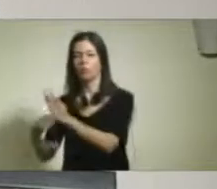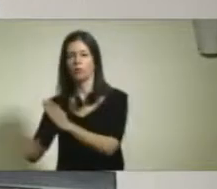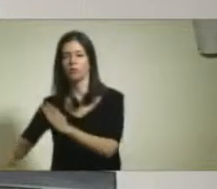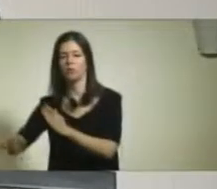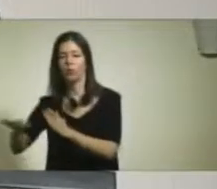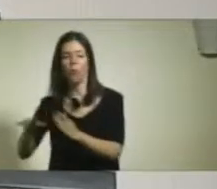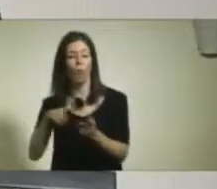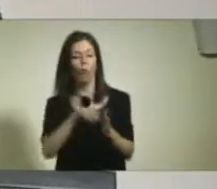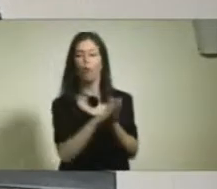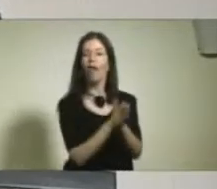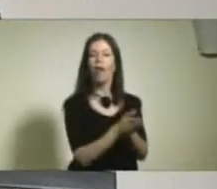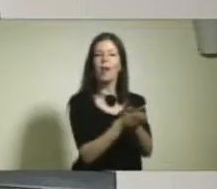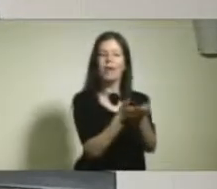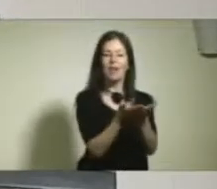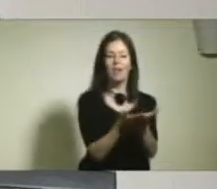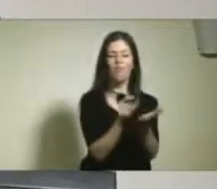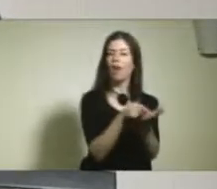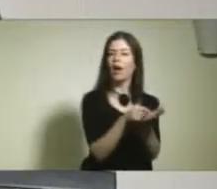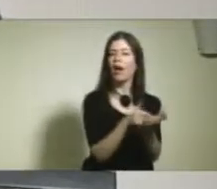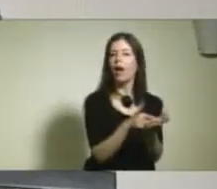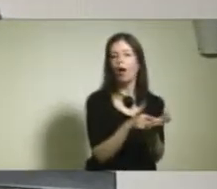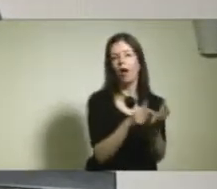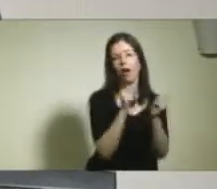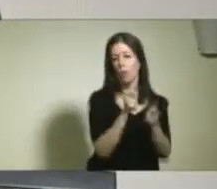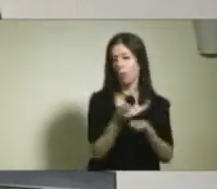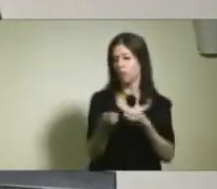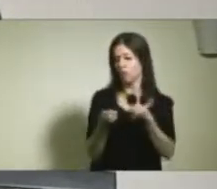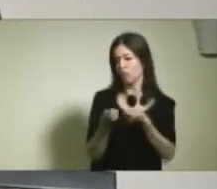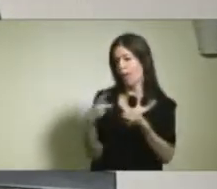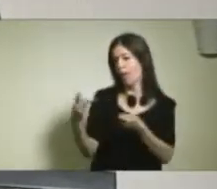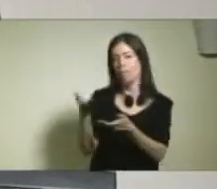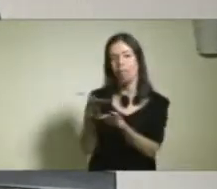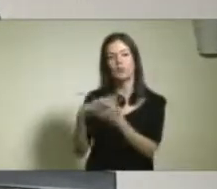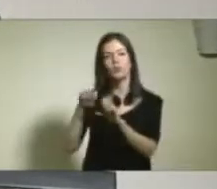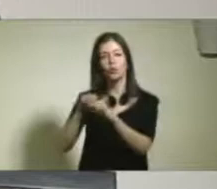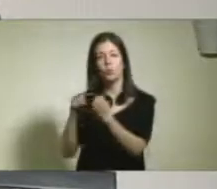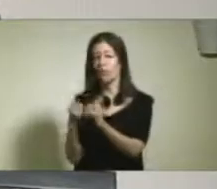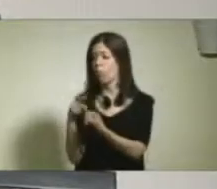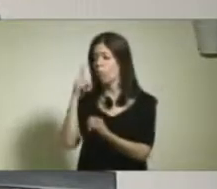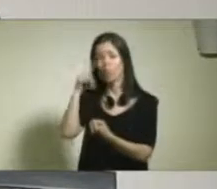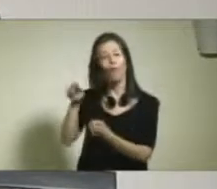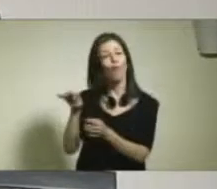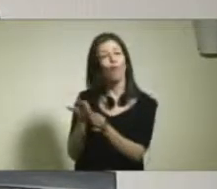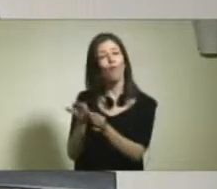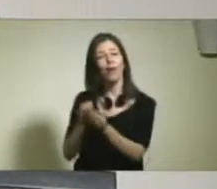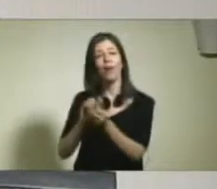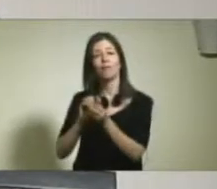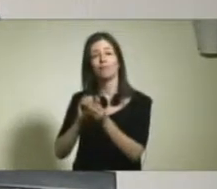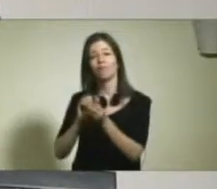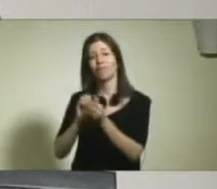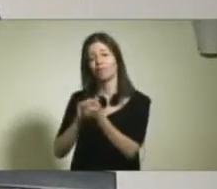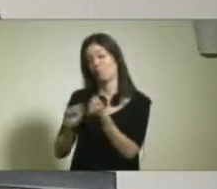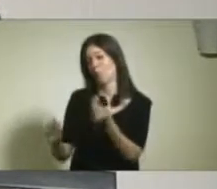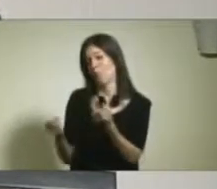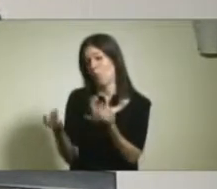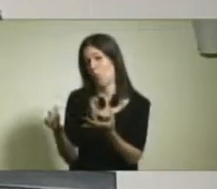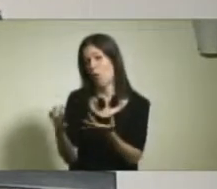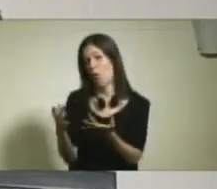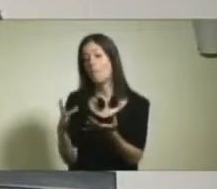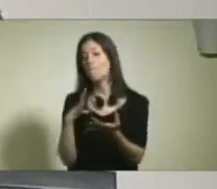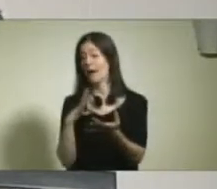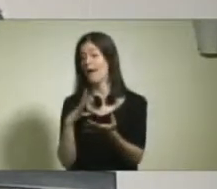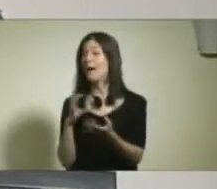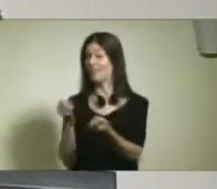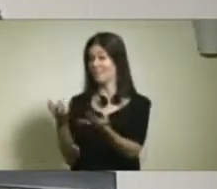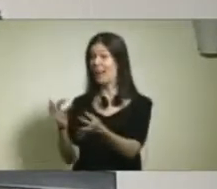qui permet de gérer l'aspect social et qui est sans frais. Donc, mais malheureusement, il coûte cher à la Banque postale et